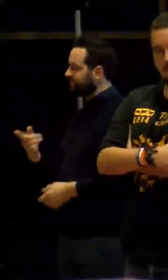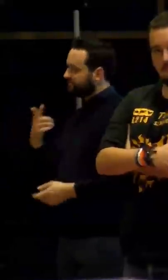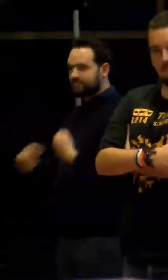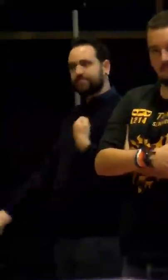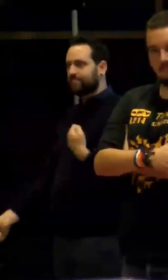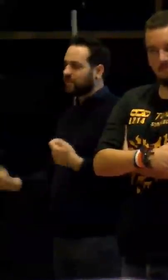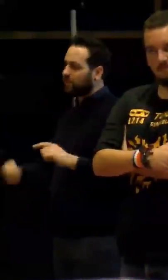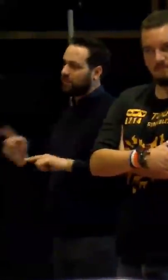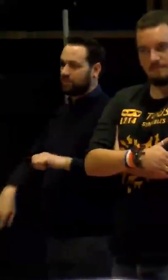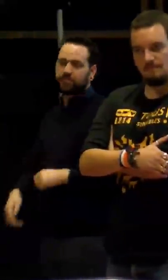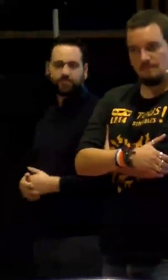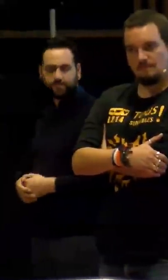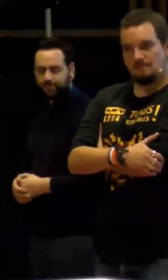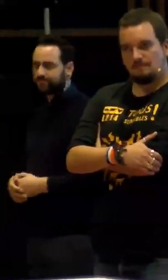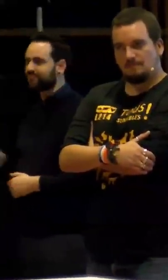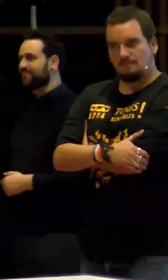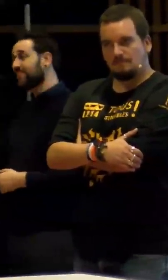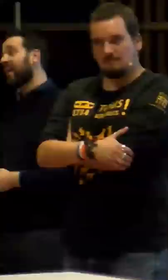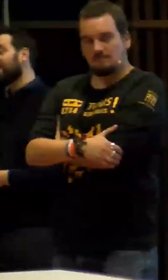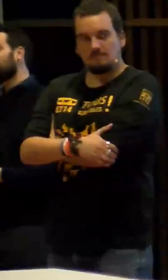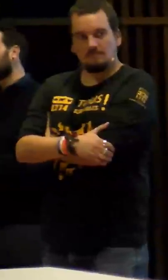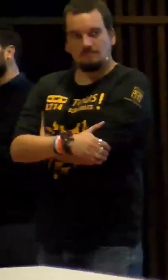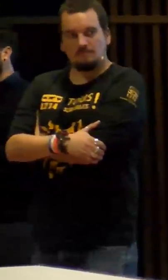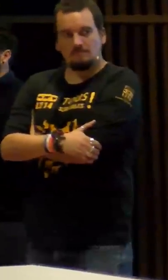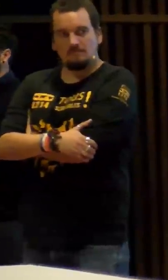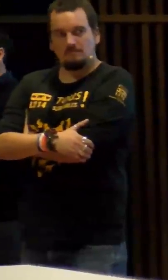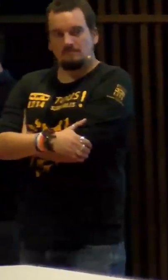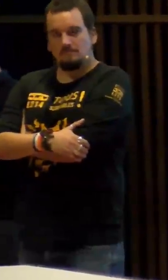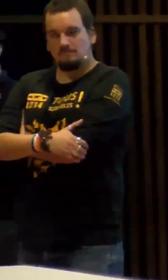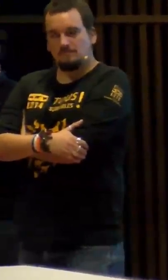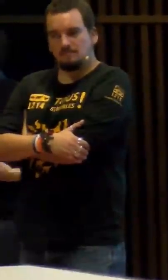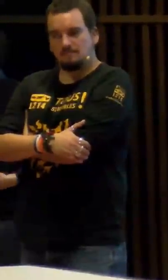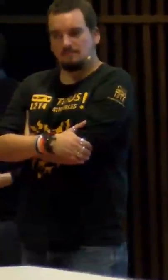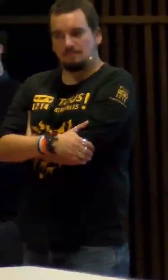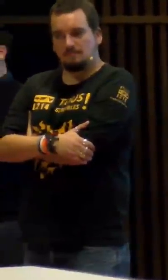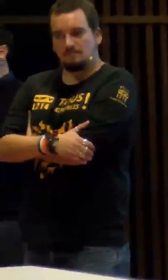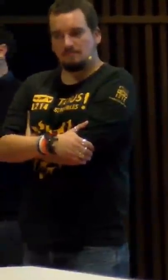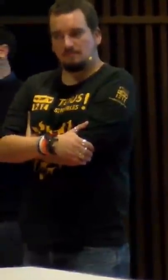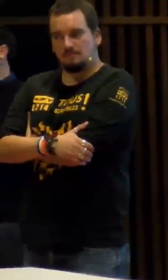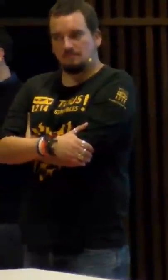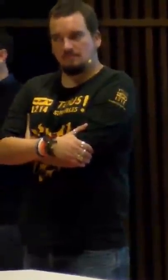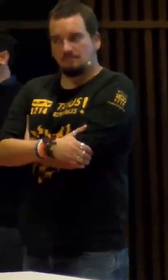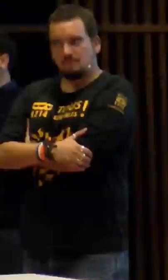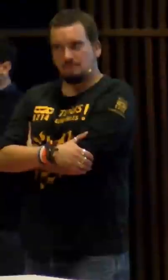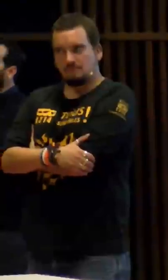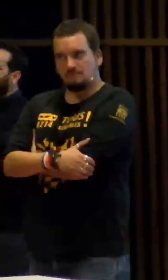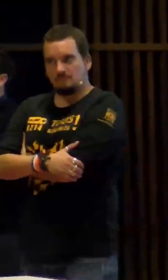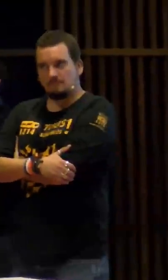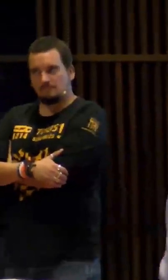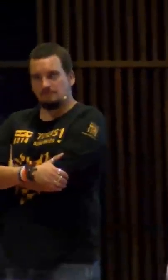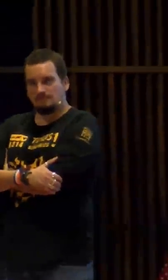L214 est surtout connu pour les images qu'on peut diffuser. Ici, c'est une enquête dans un